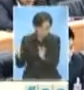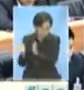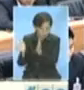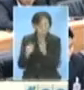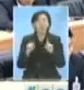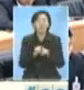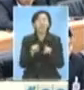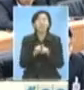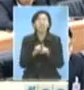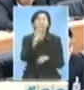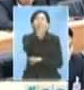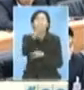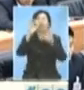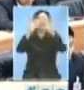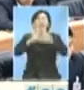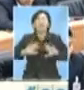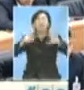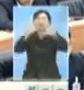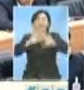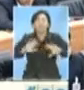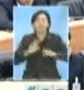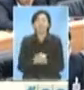เข้าสู่ประชาคมเศรษฐกิจอาเซียน